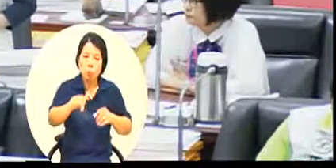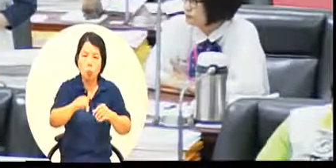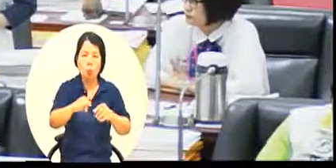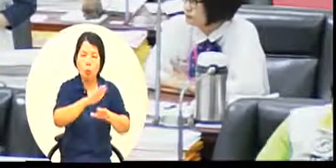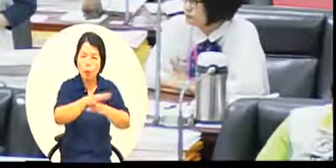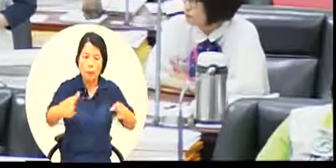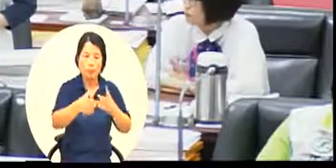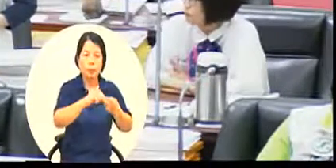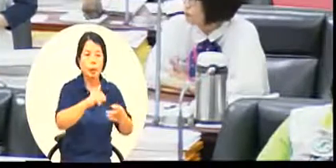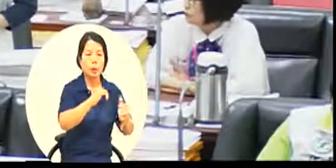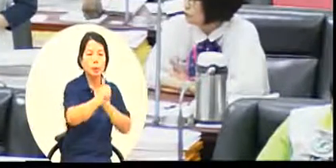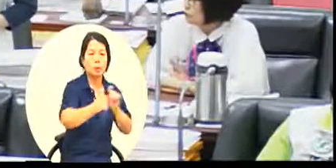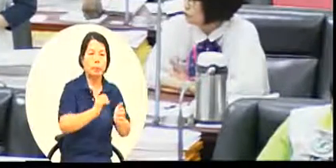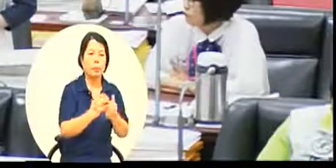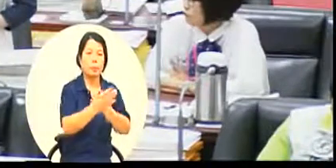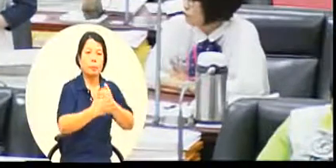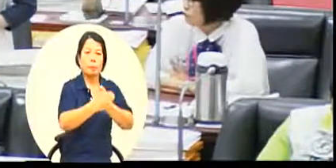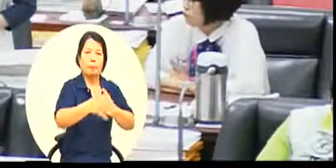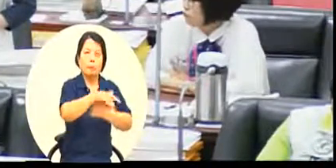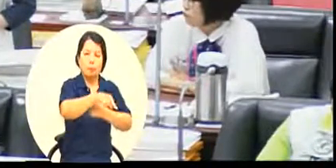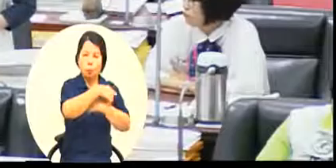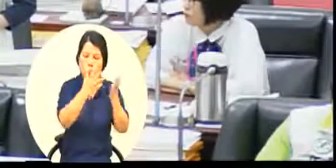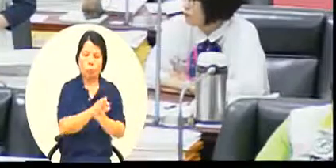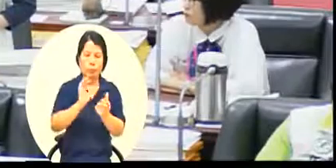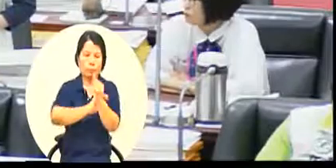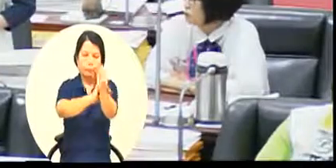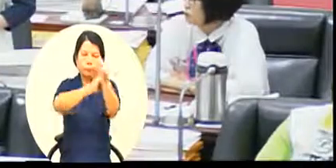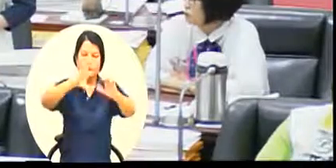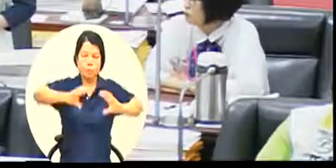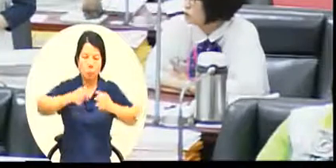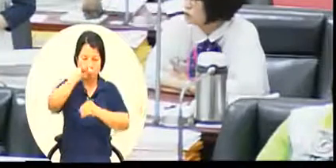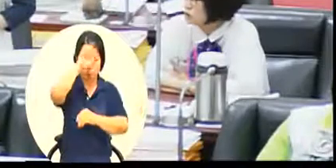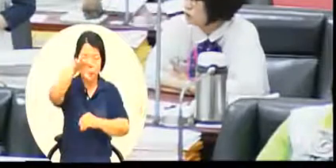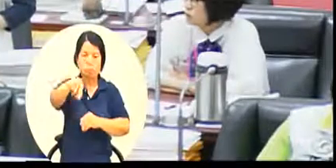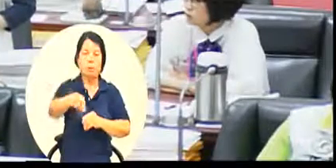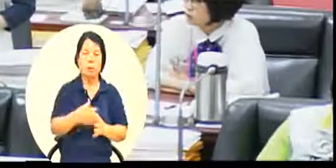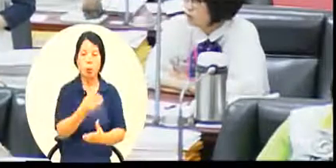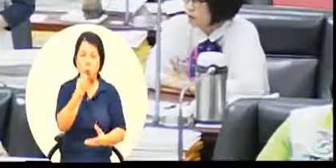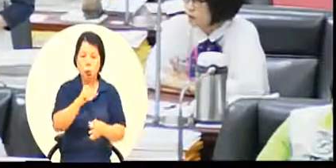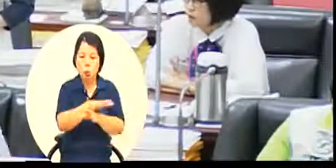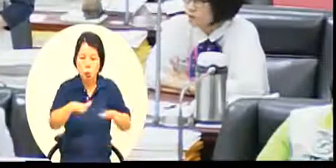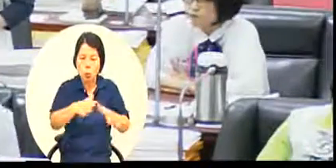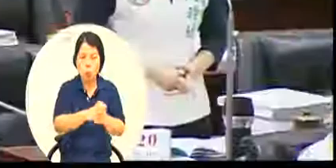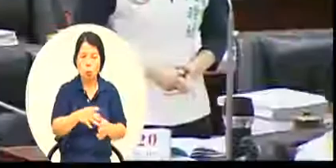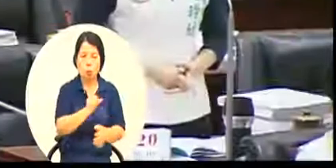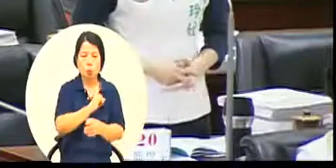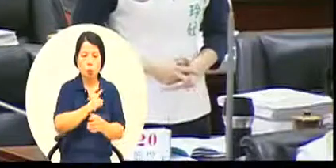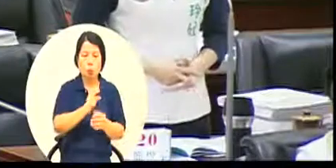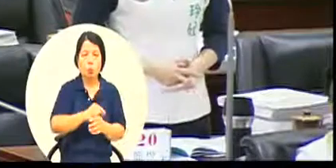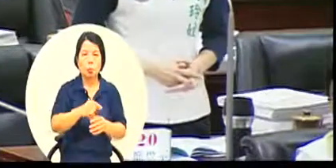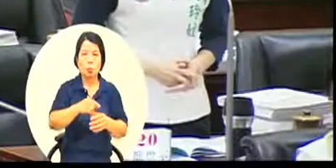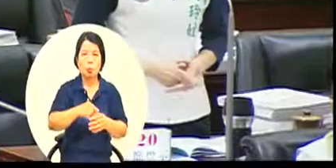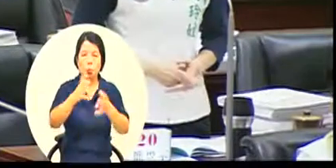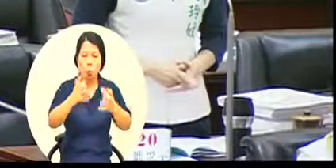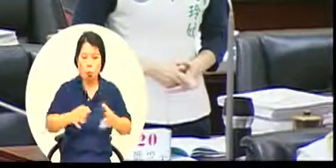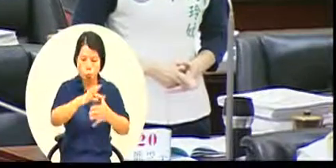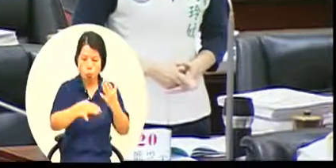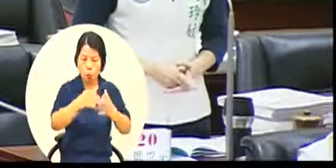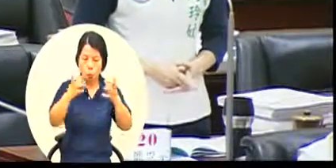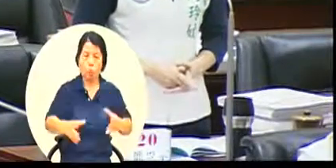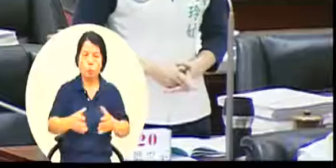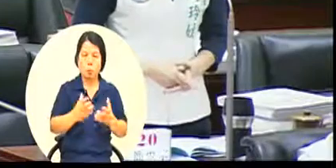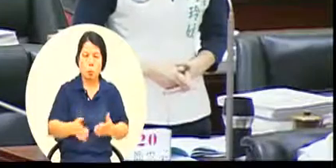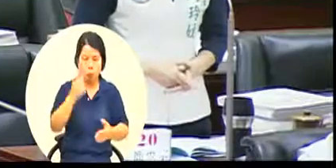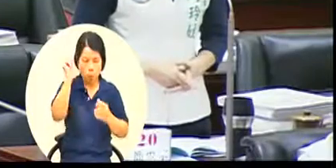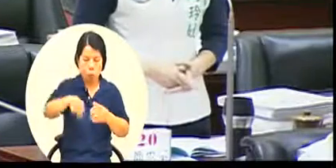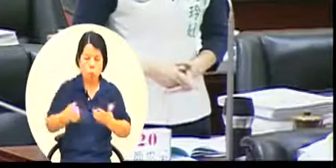这里决定要支持。国民党团的这个食安自治条例的修改的提案，我们同意把它交付